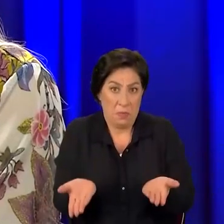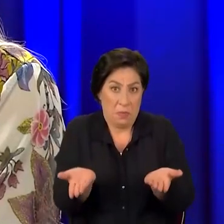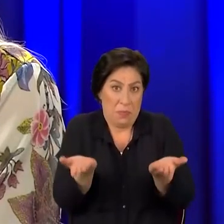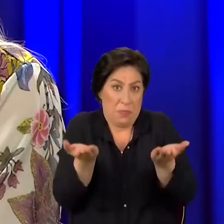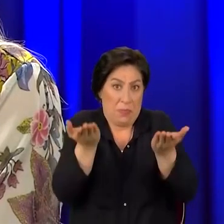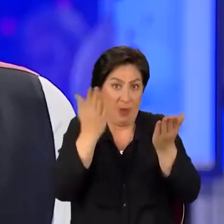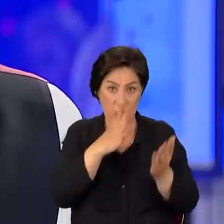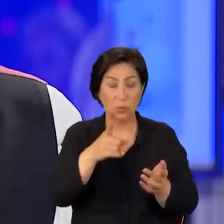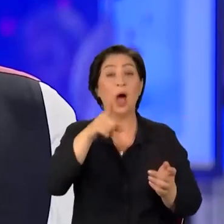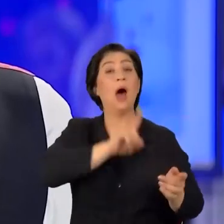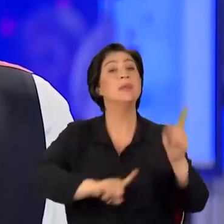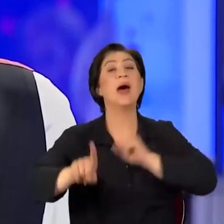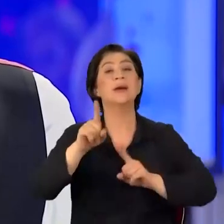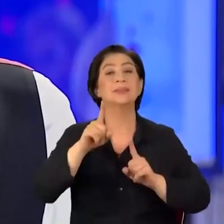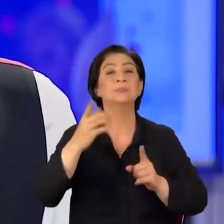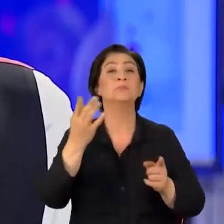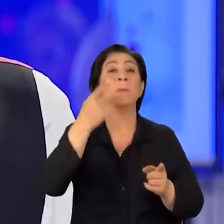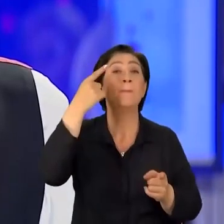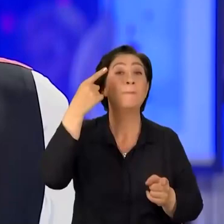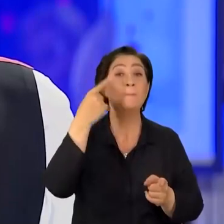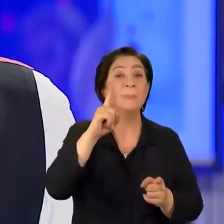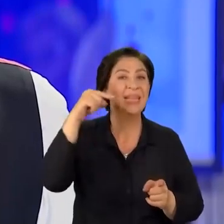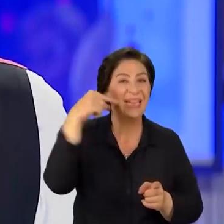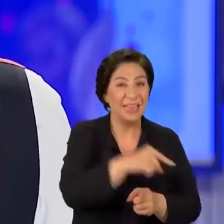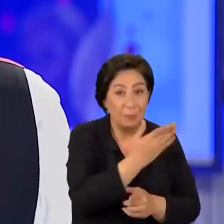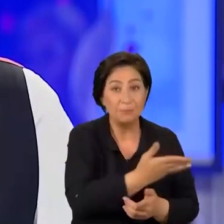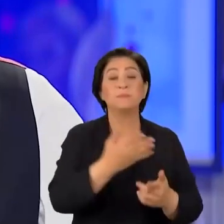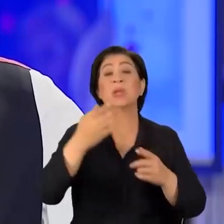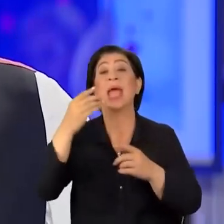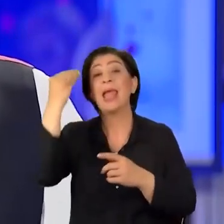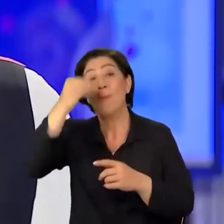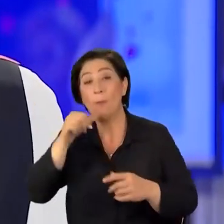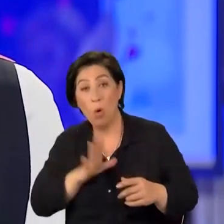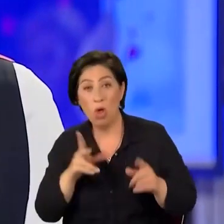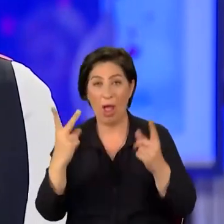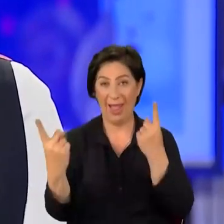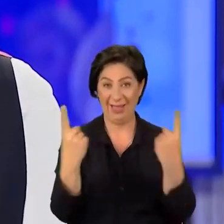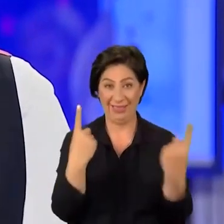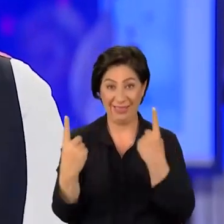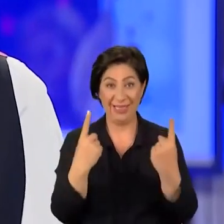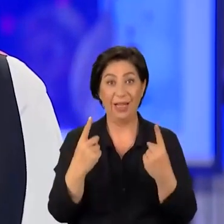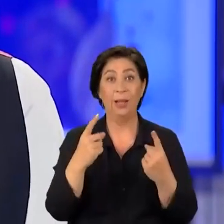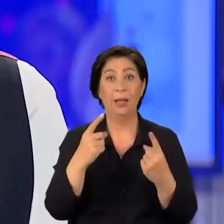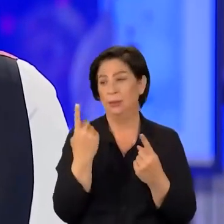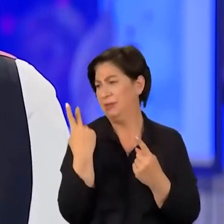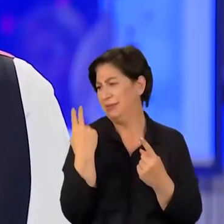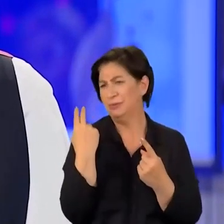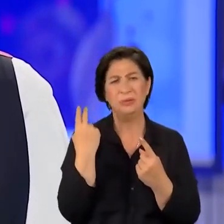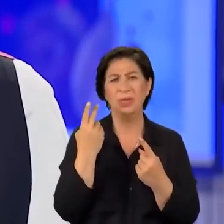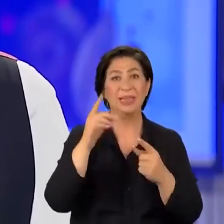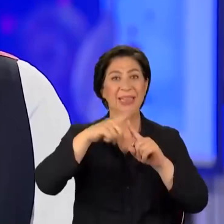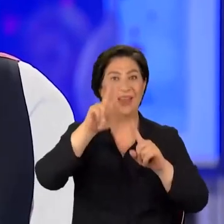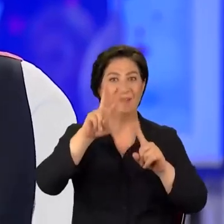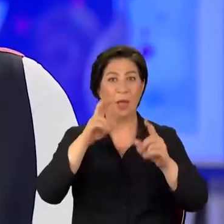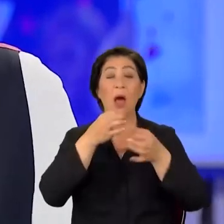ben, Sayın Binali Yıldırım, Sayın Ekrem İmamoğlu ikisi de evveli gün